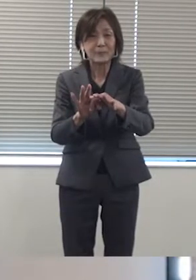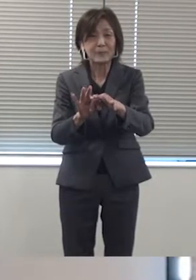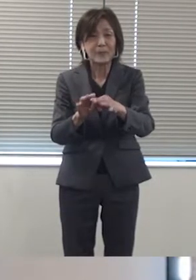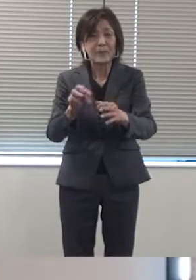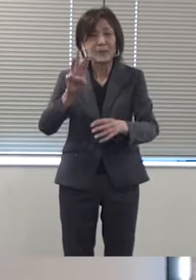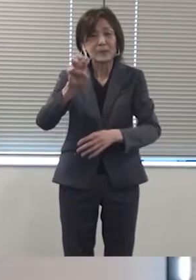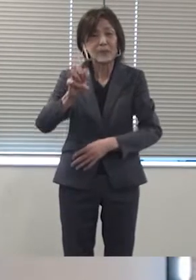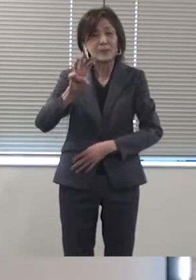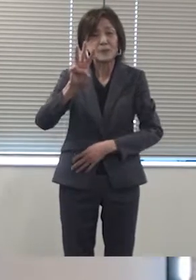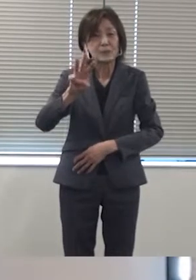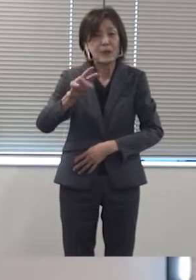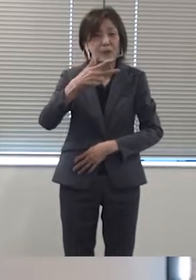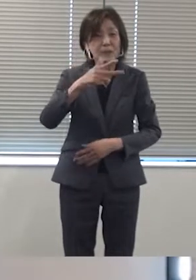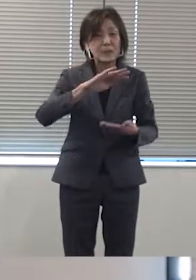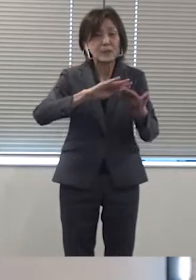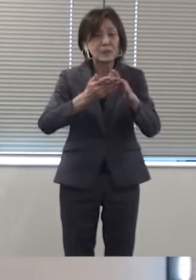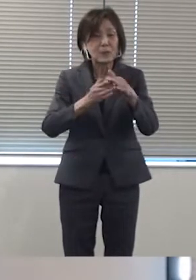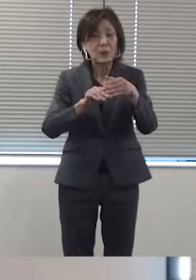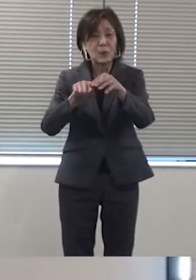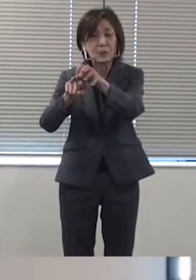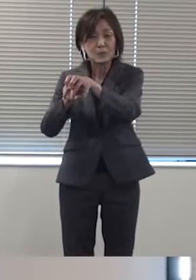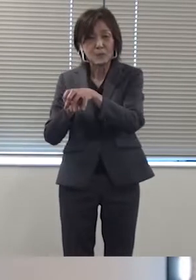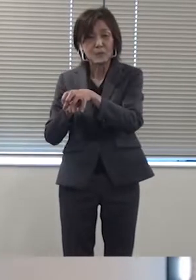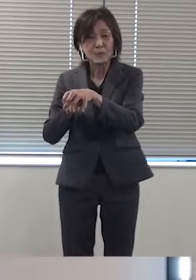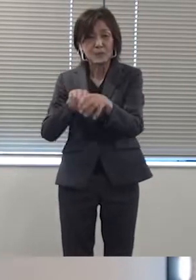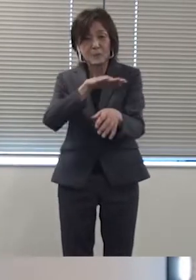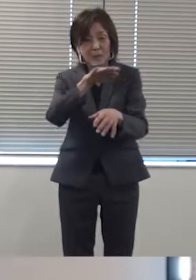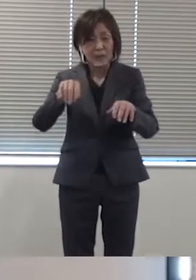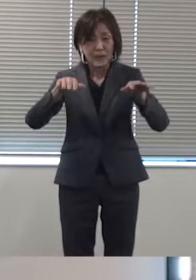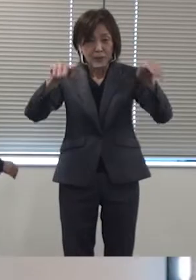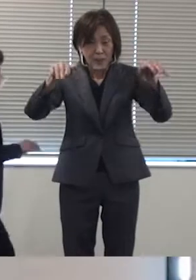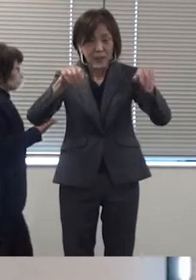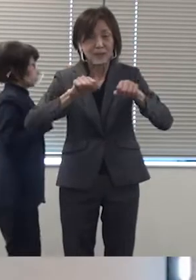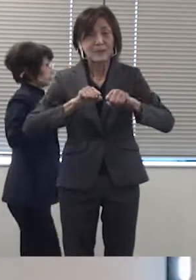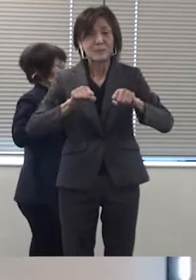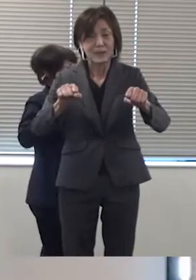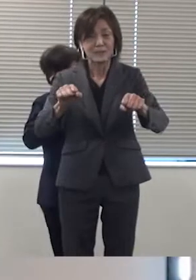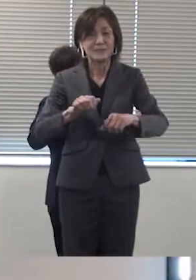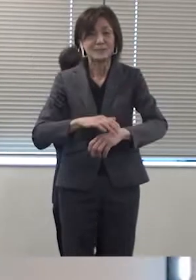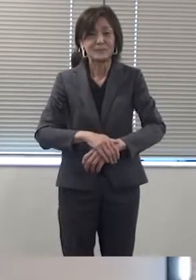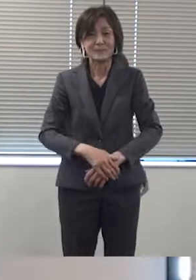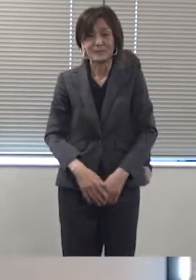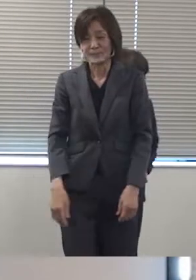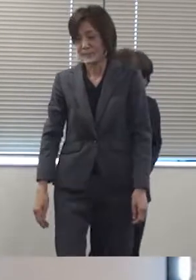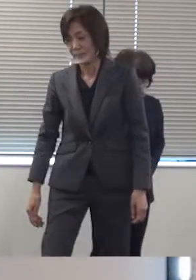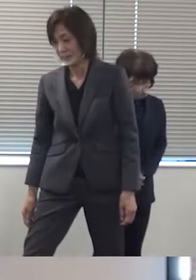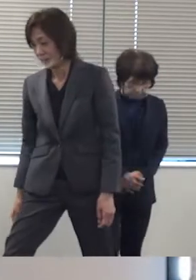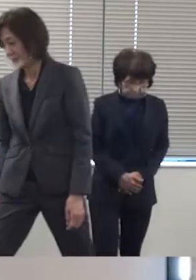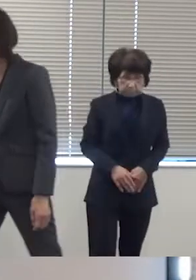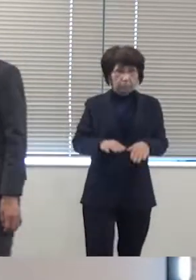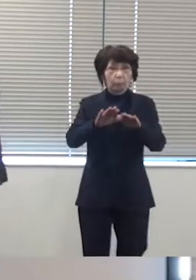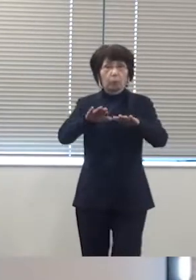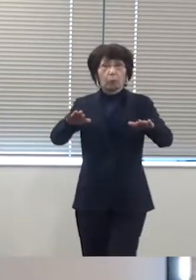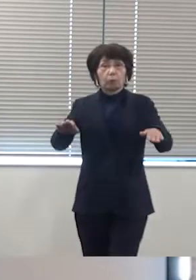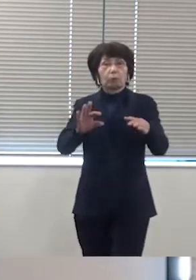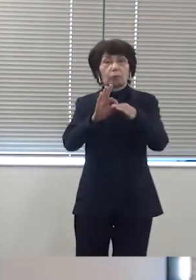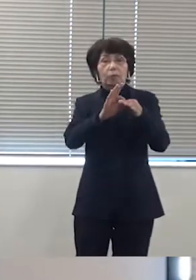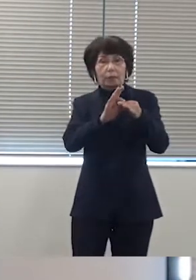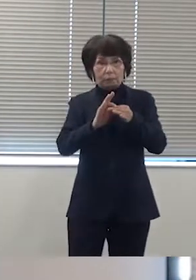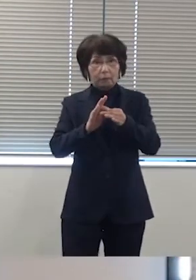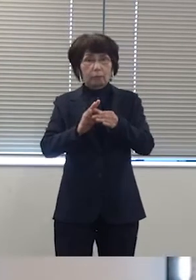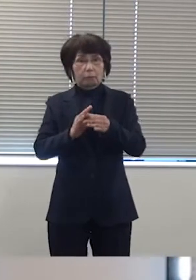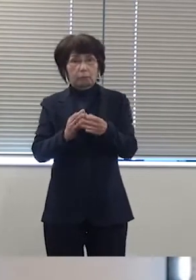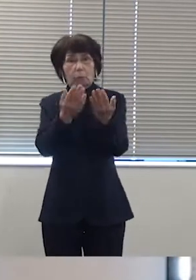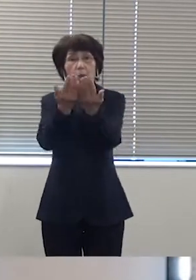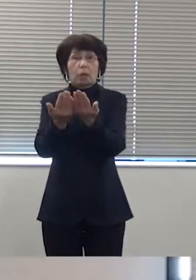33市町村にも呼びかけていきたいと考えております。それから子ども関係の学習関係ですが、